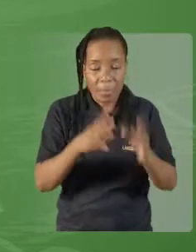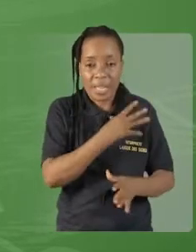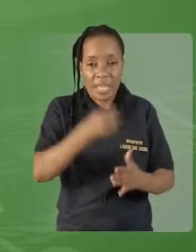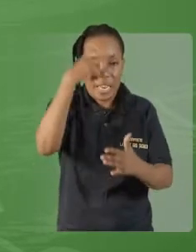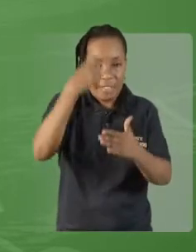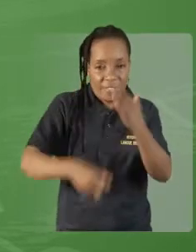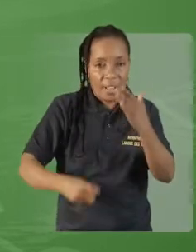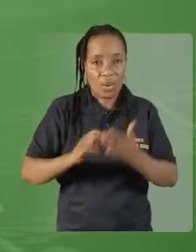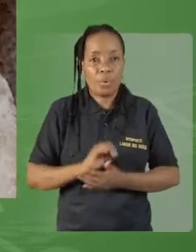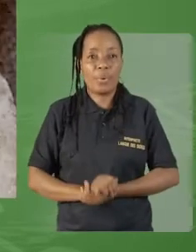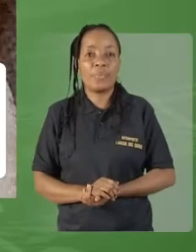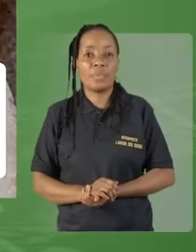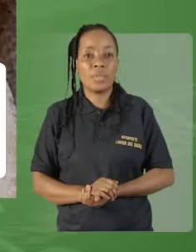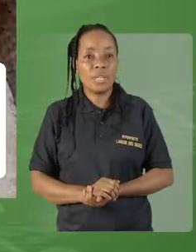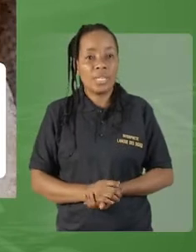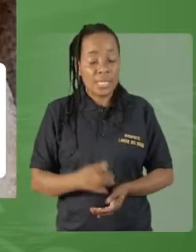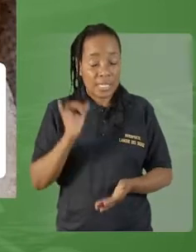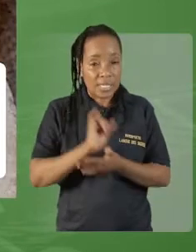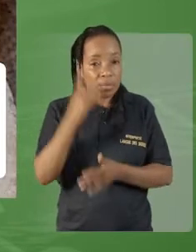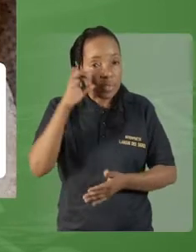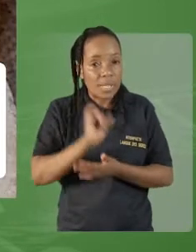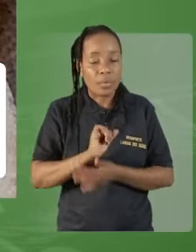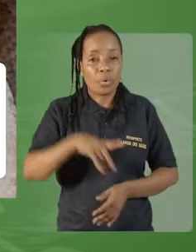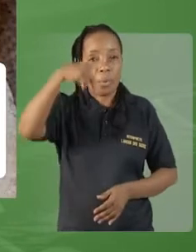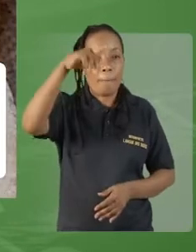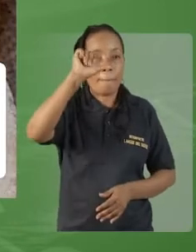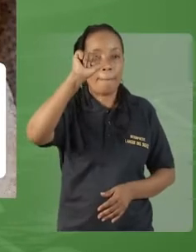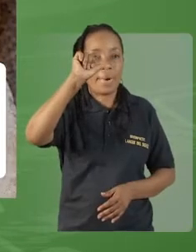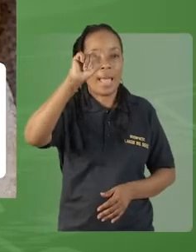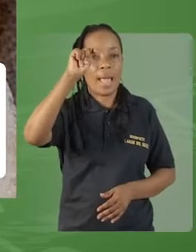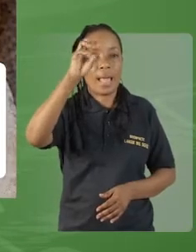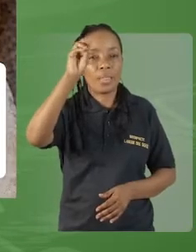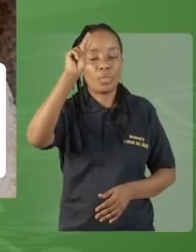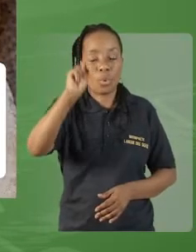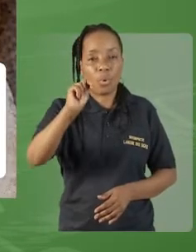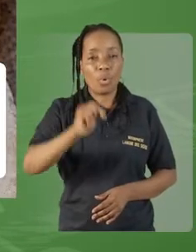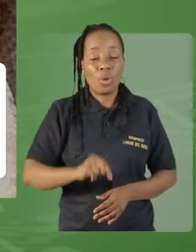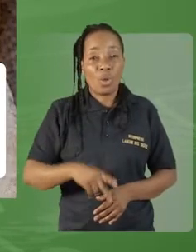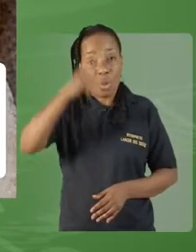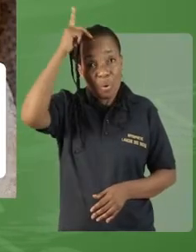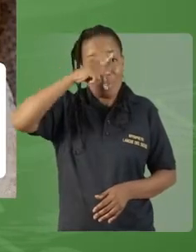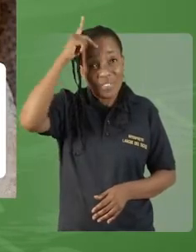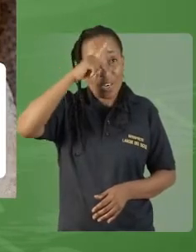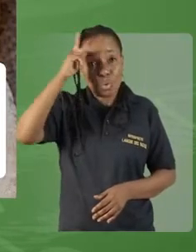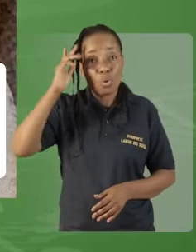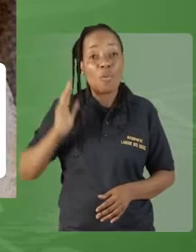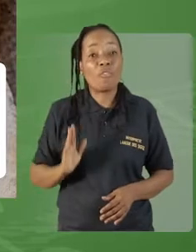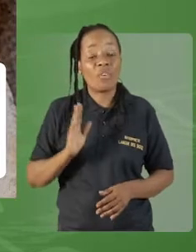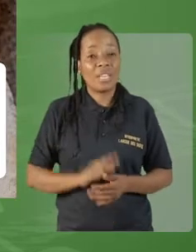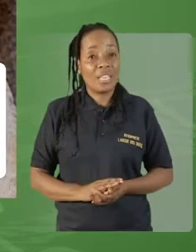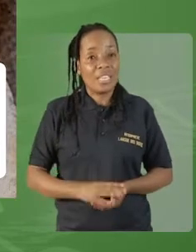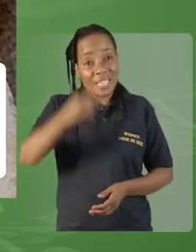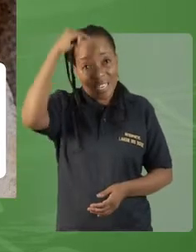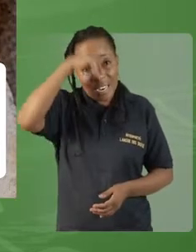C'est donc à juste titre que Platon, philosophe grec de l'Antiquité, disciple